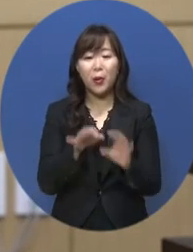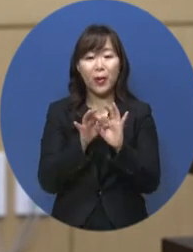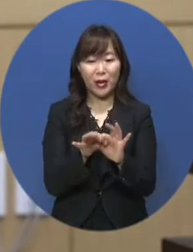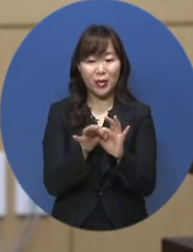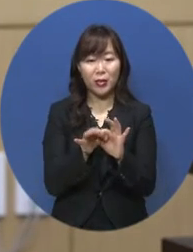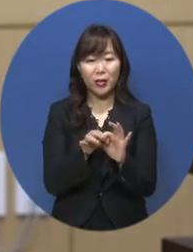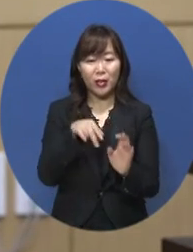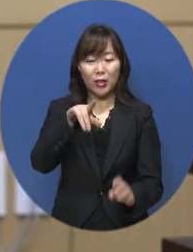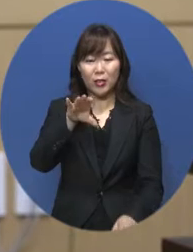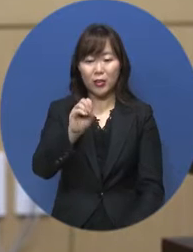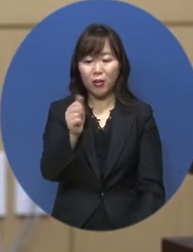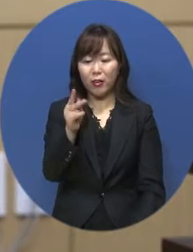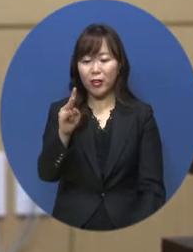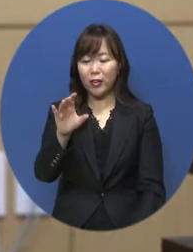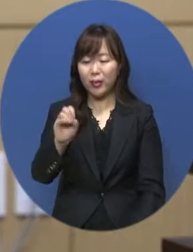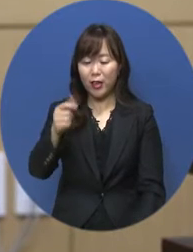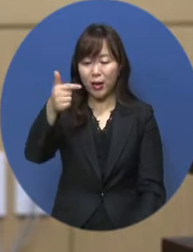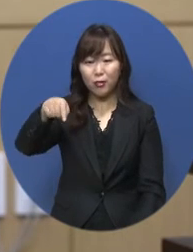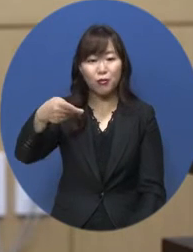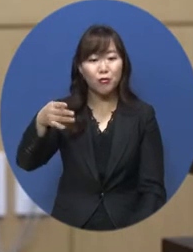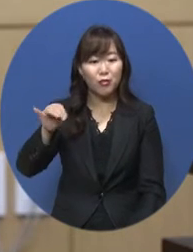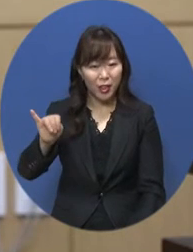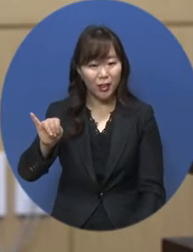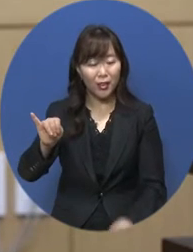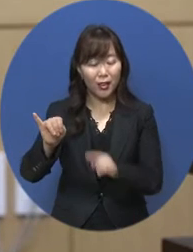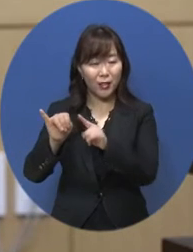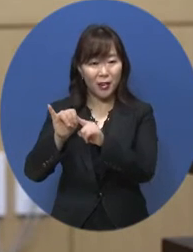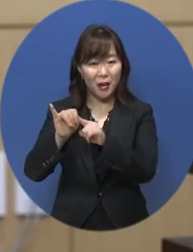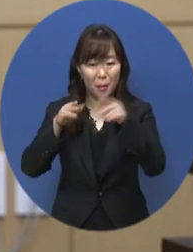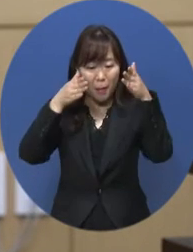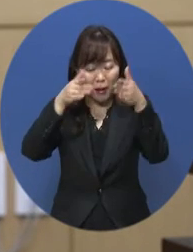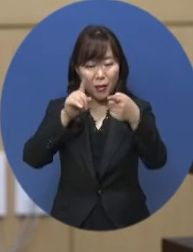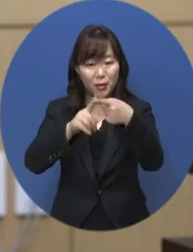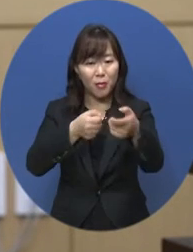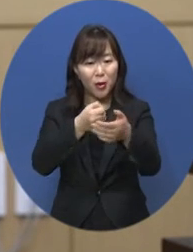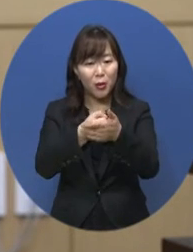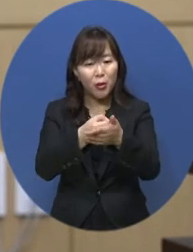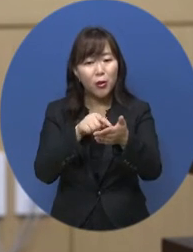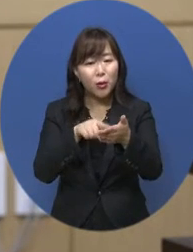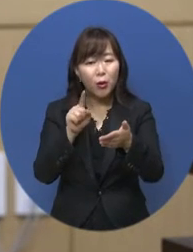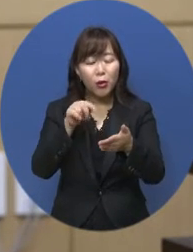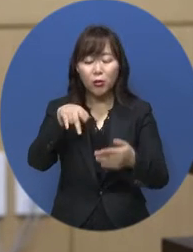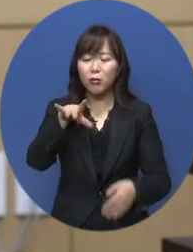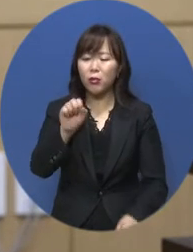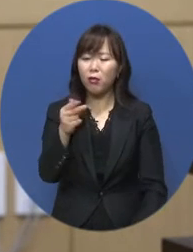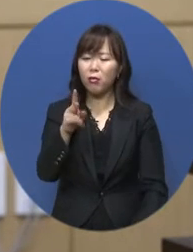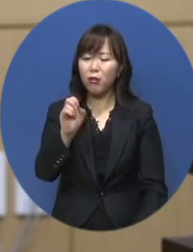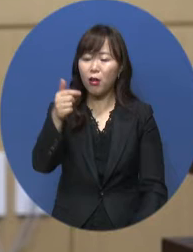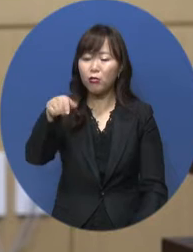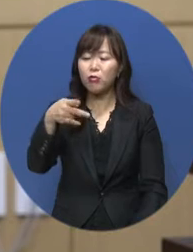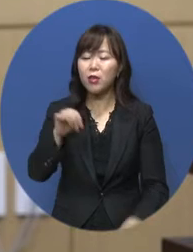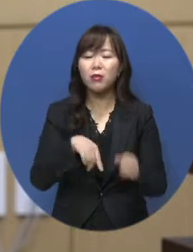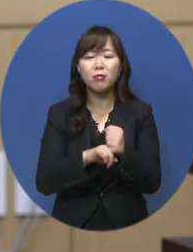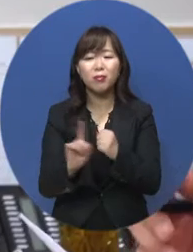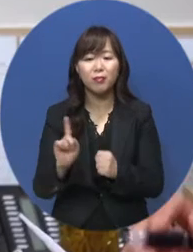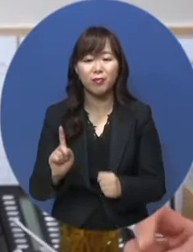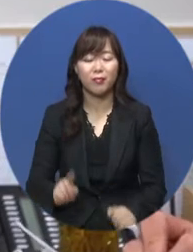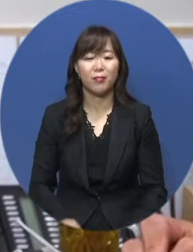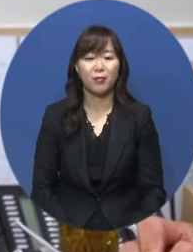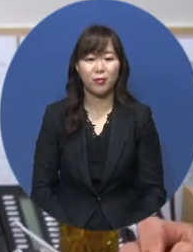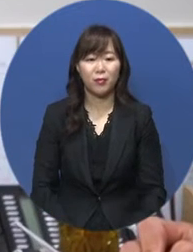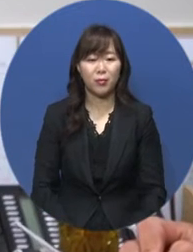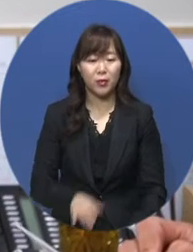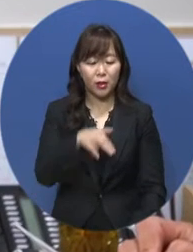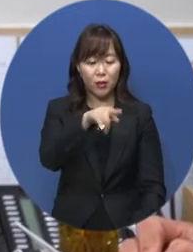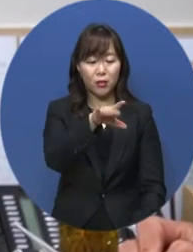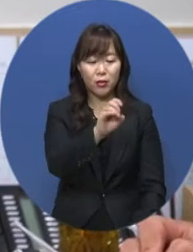관련해서 정향누리라고 예. 이렇게 큰 방향을 제시해 주셨어요. 예, 예. 그렇다면 그 정향누리가 무슨 뜻인지.